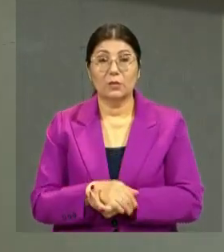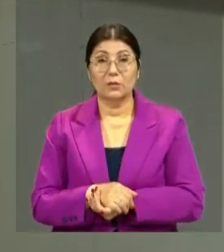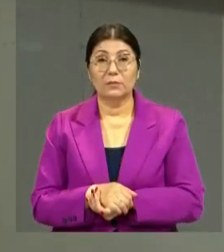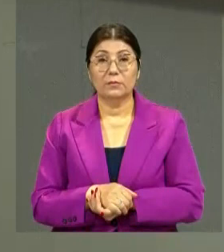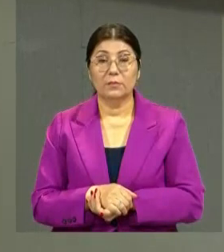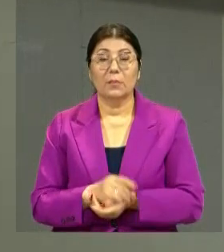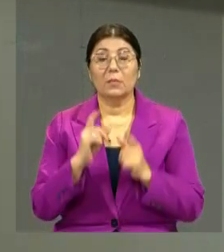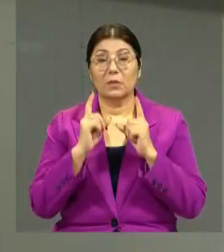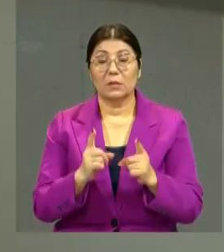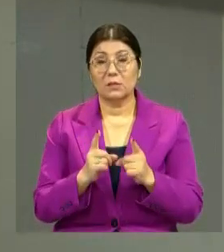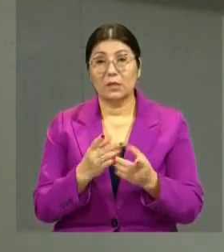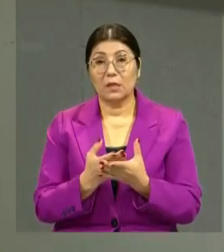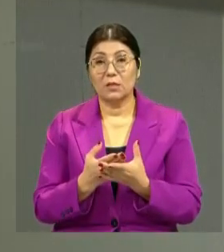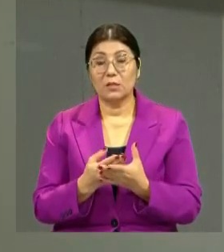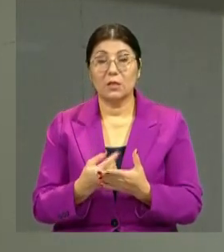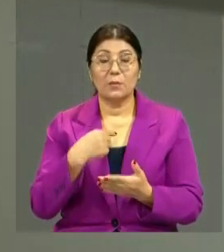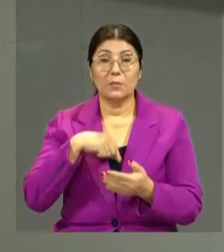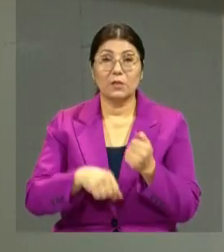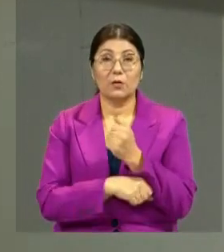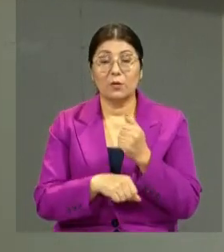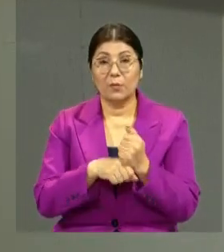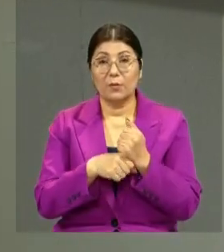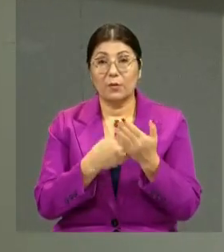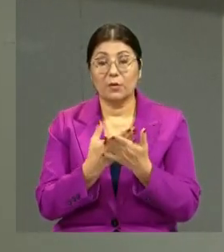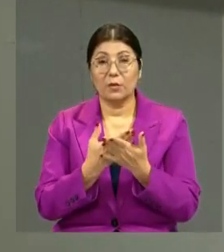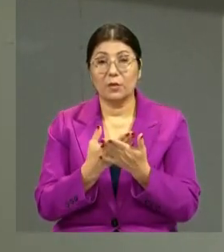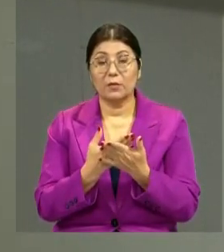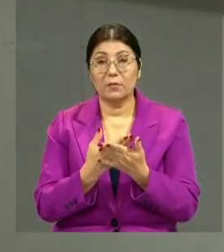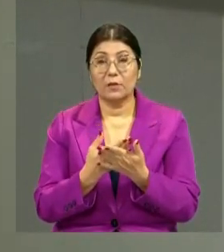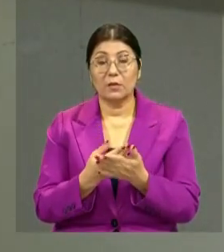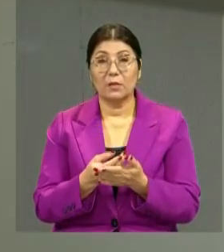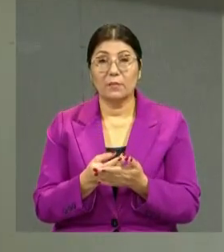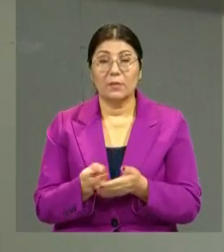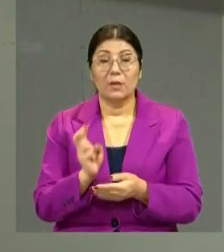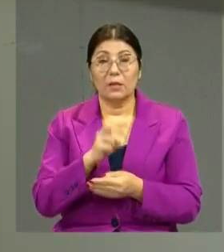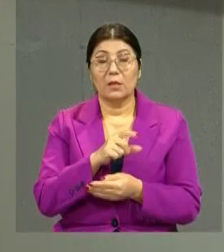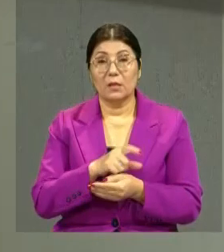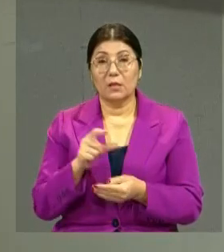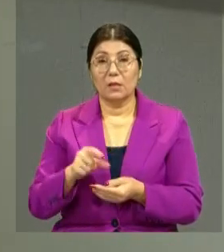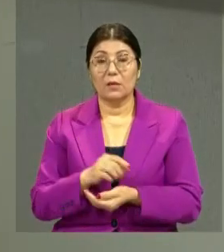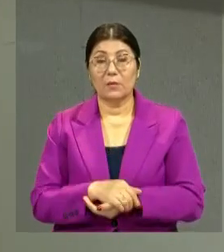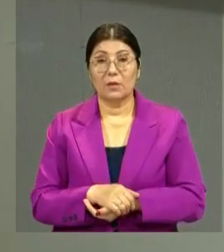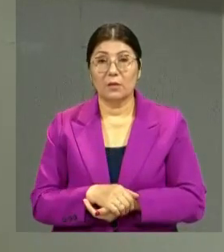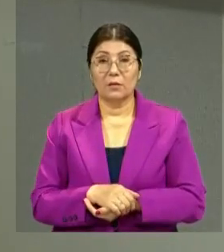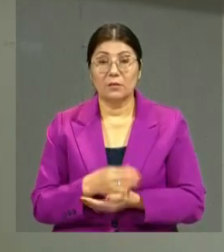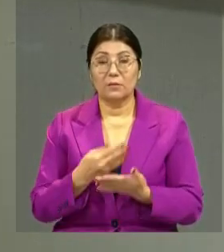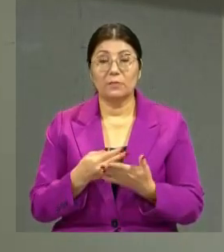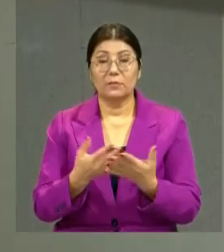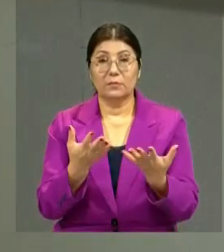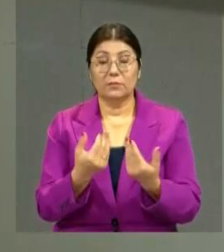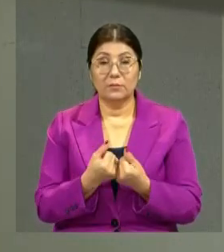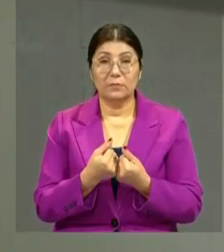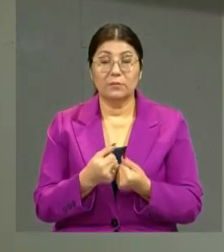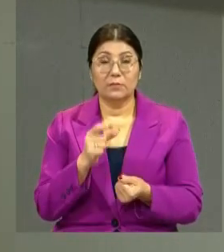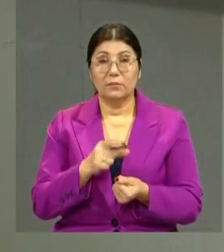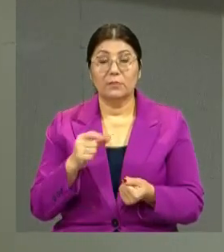оқыған психолог сол бағыттардан келген пациент деп айтамыз, біз енді кеңес алуға келген адамды.